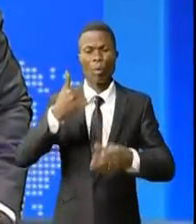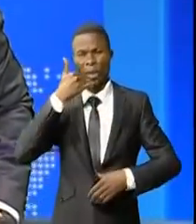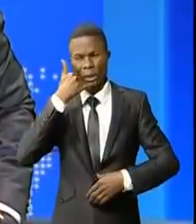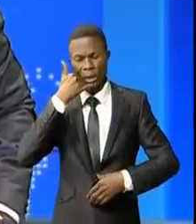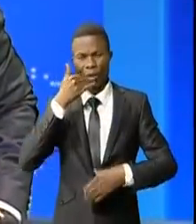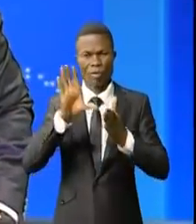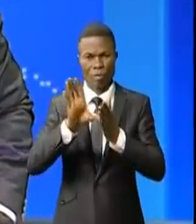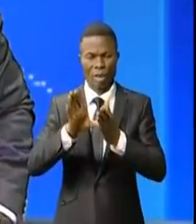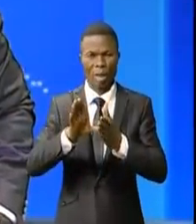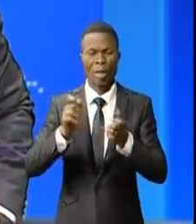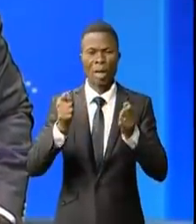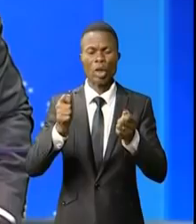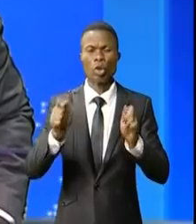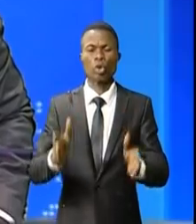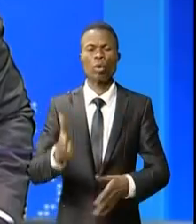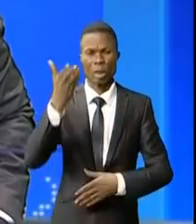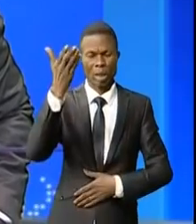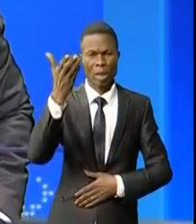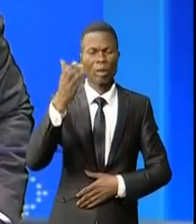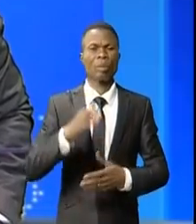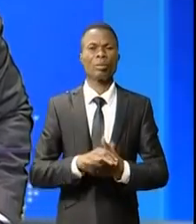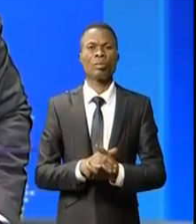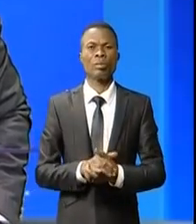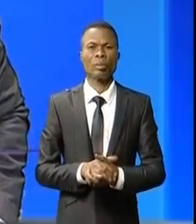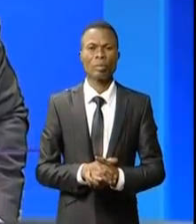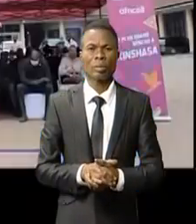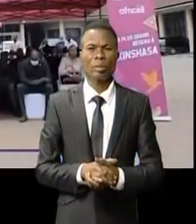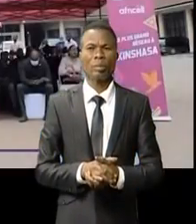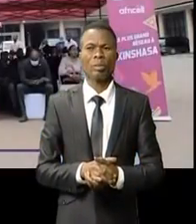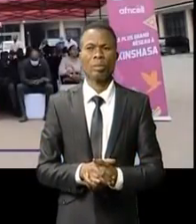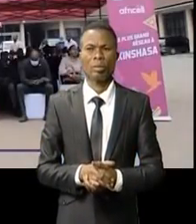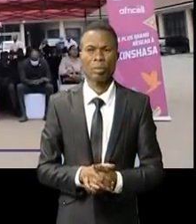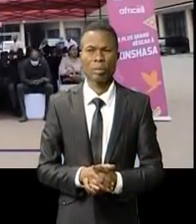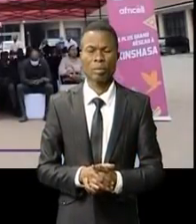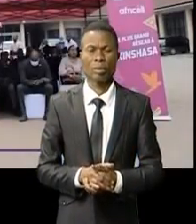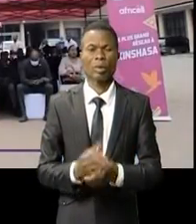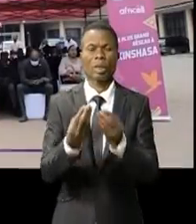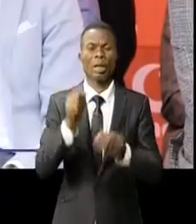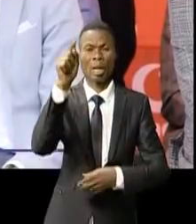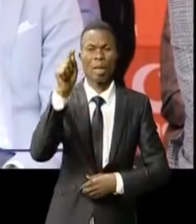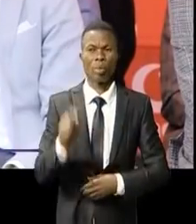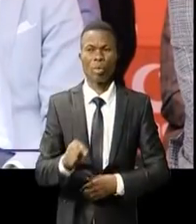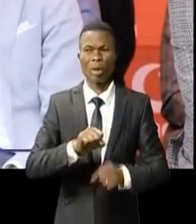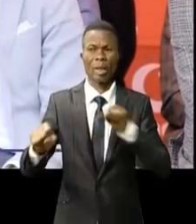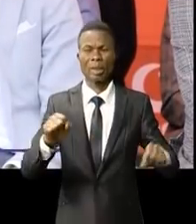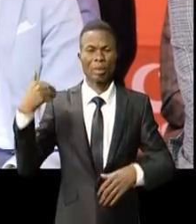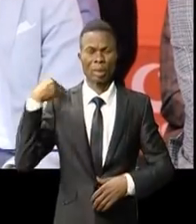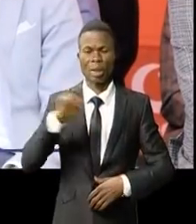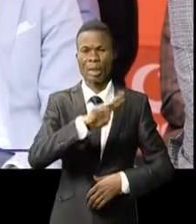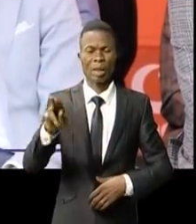Reportage Séverine Pascal Katanda. Le résultat de l'examen d'État